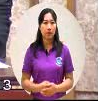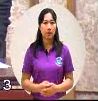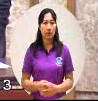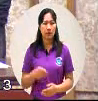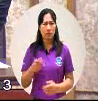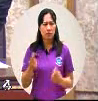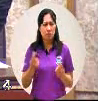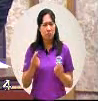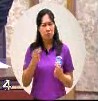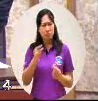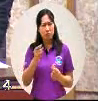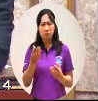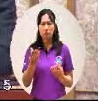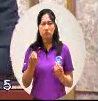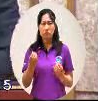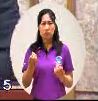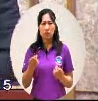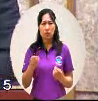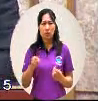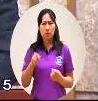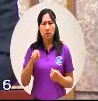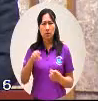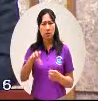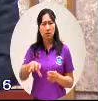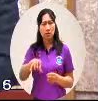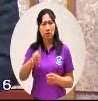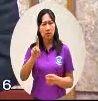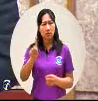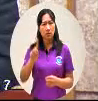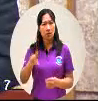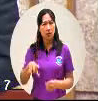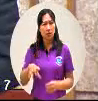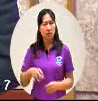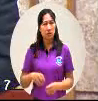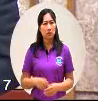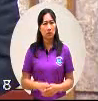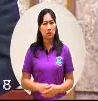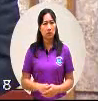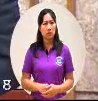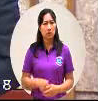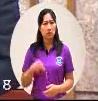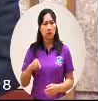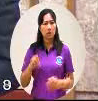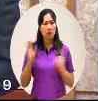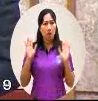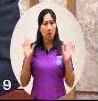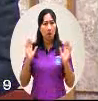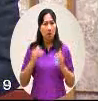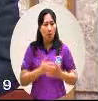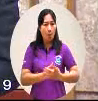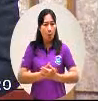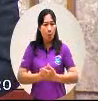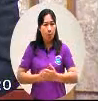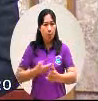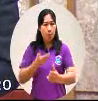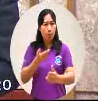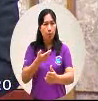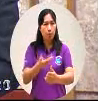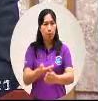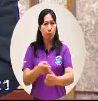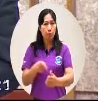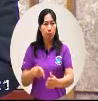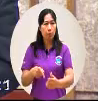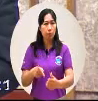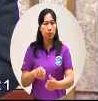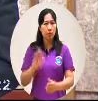这个。所以目前来讲，这个地方我所知道是， 这是托儿所呢？ 对，但他现在没有收托儿所的学